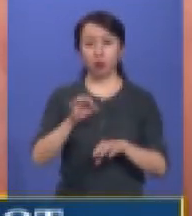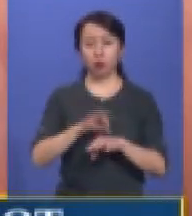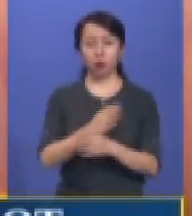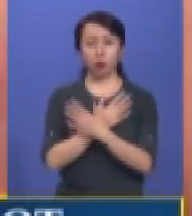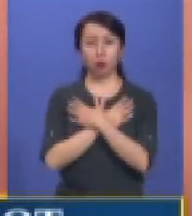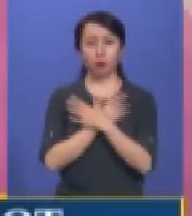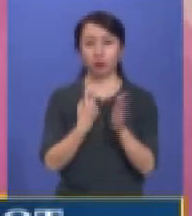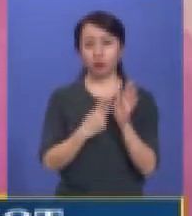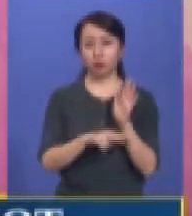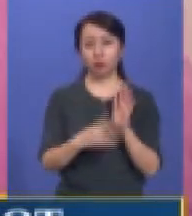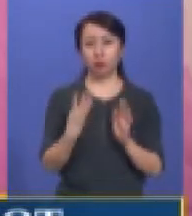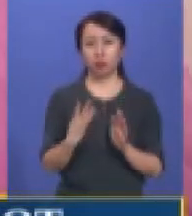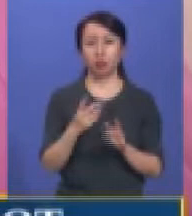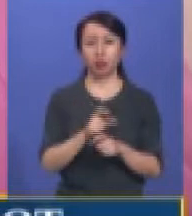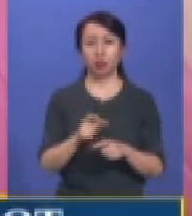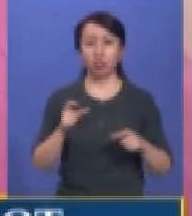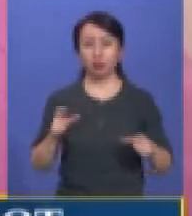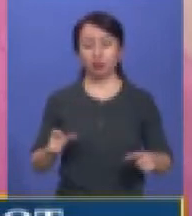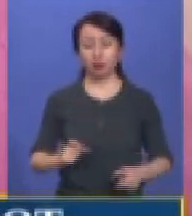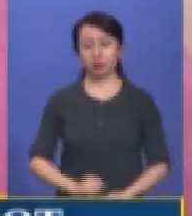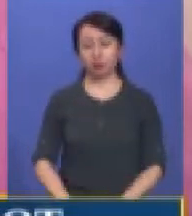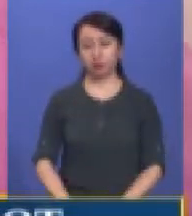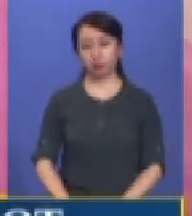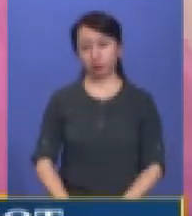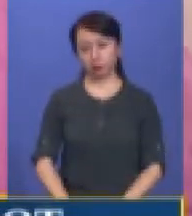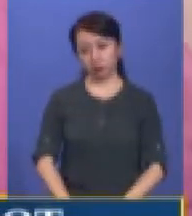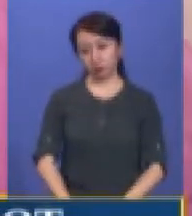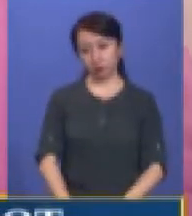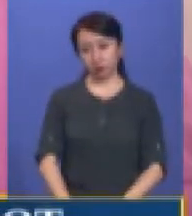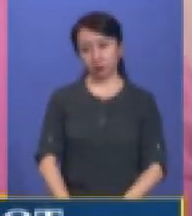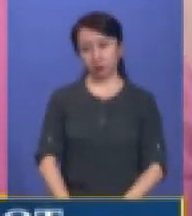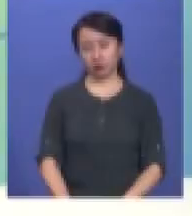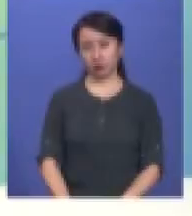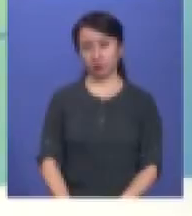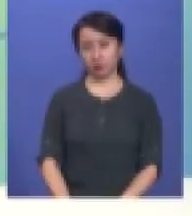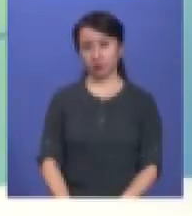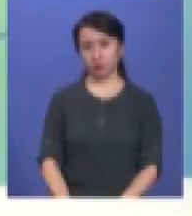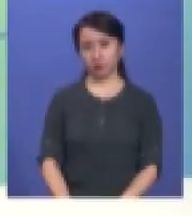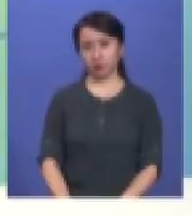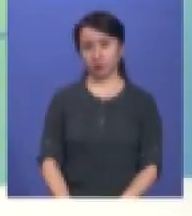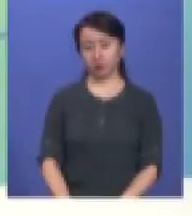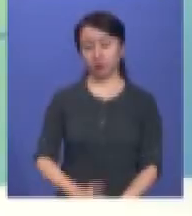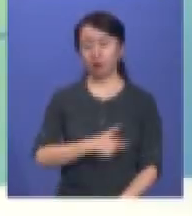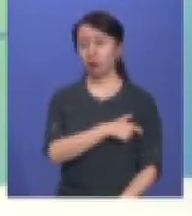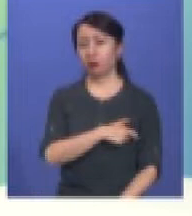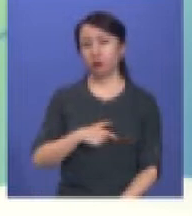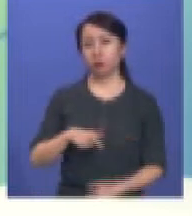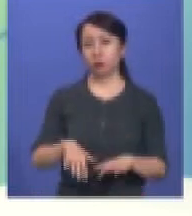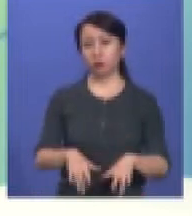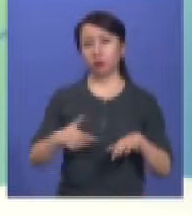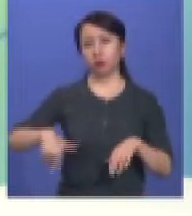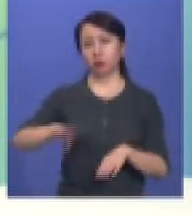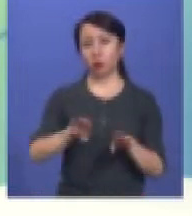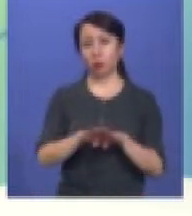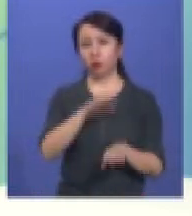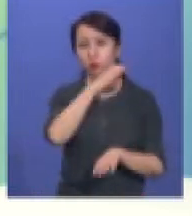скончались 74 североказахстанца. Анастасия Дроняк, Рембек Бегужаев, служба новостей. Депутаты маслихатов всех